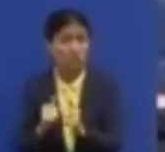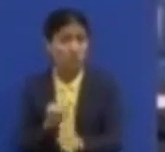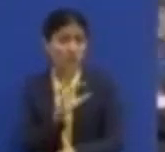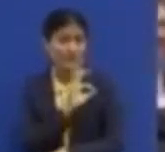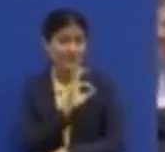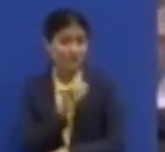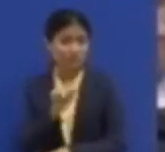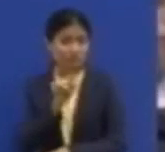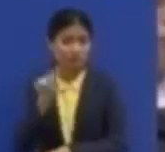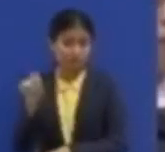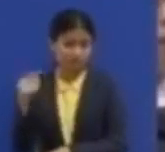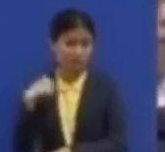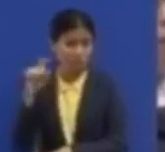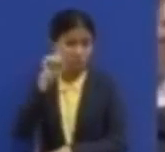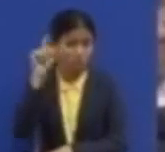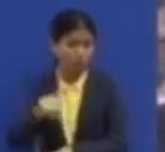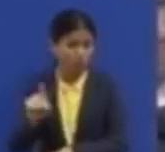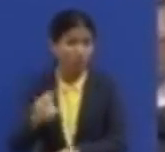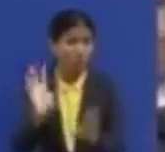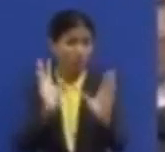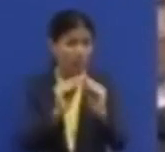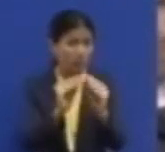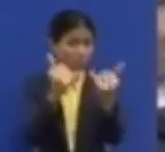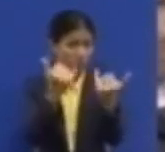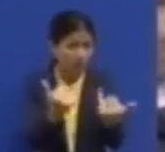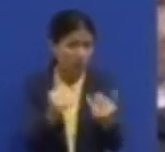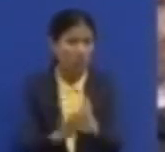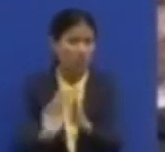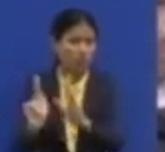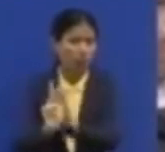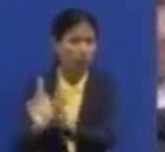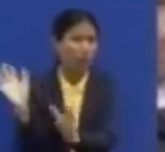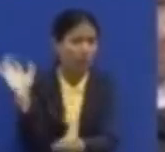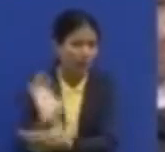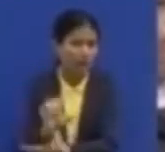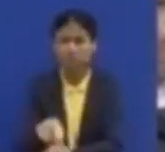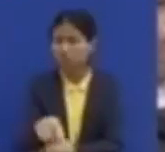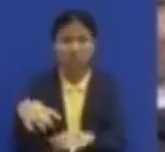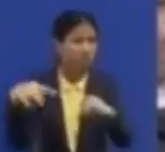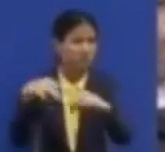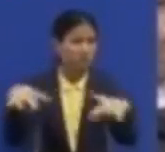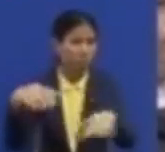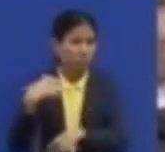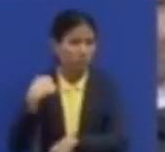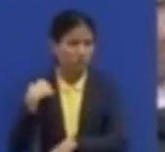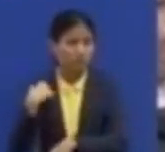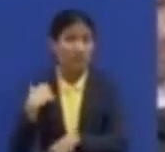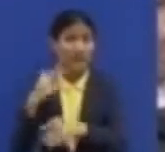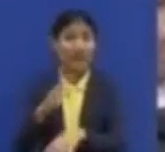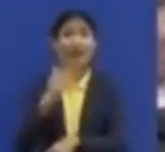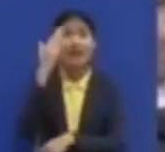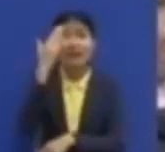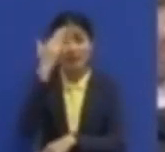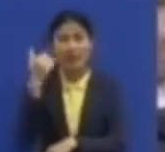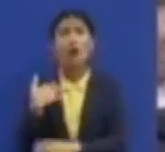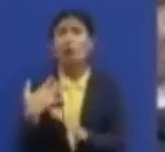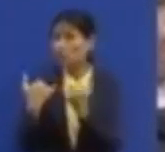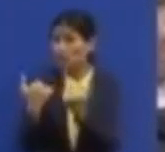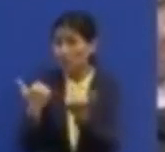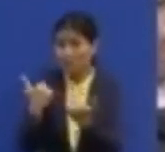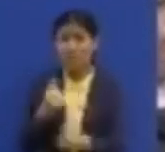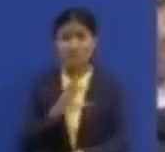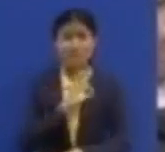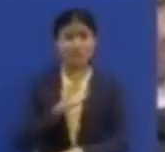ประชุมครั้งนี้ไม่ชอบด้วยข้อบังคับและทักท้วงว่ายังไม่เข้าสู่ระเบียบวาระการประชุม